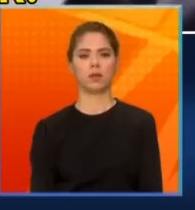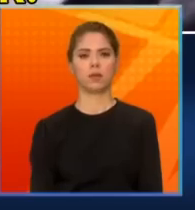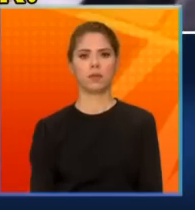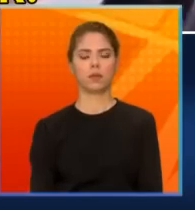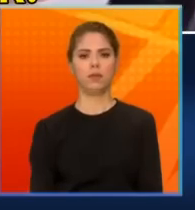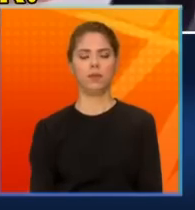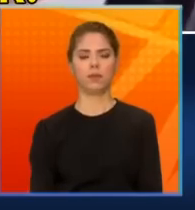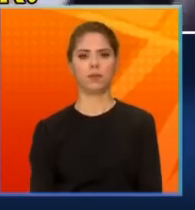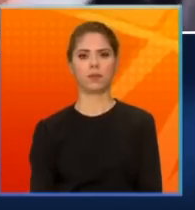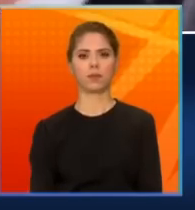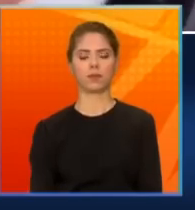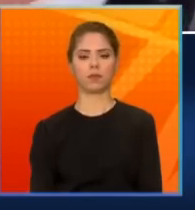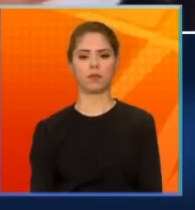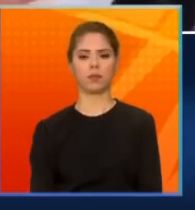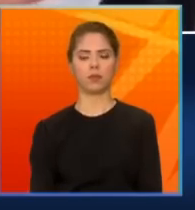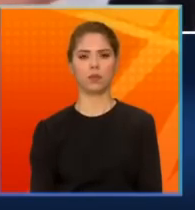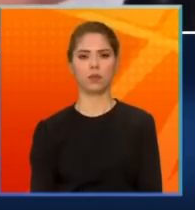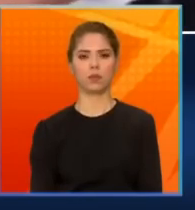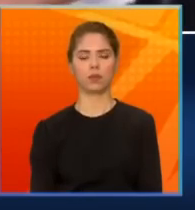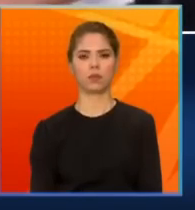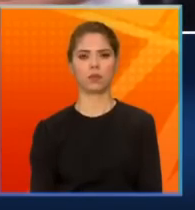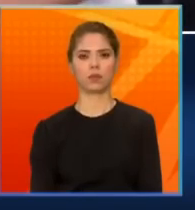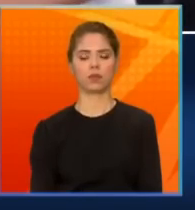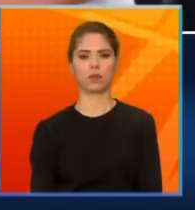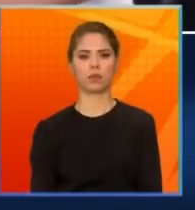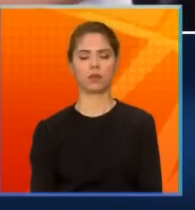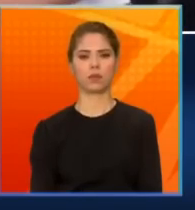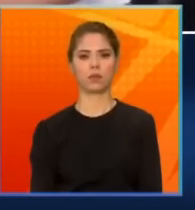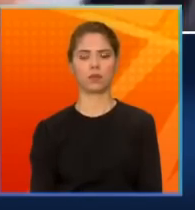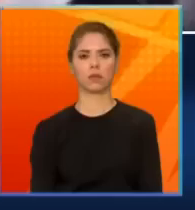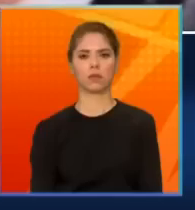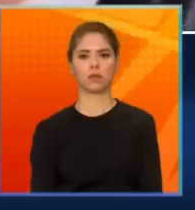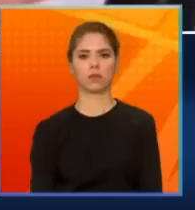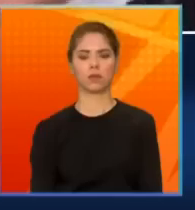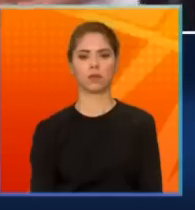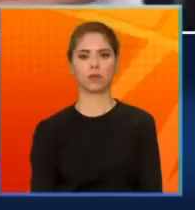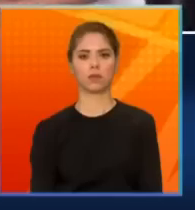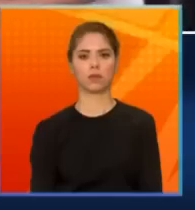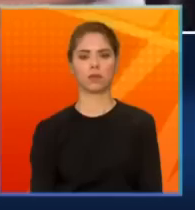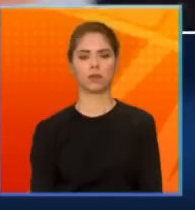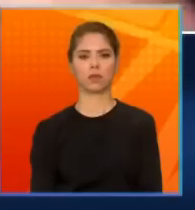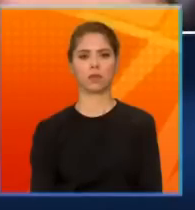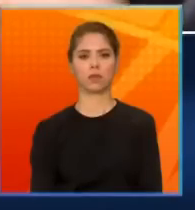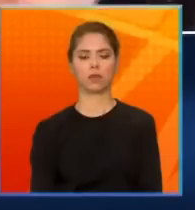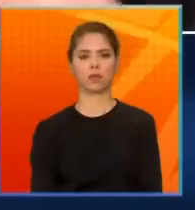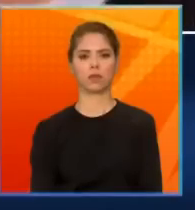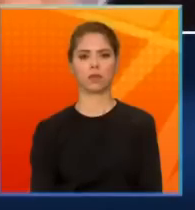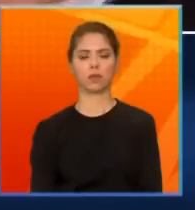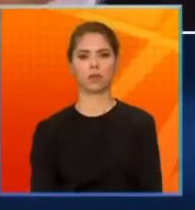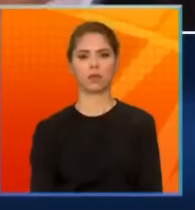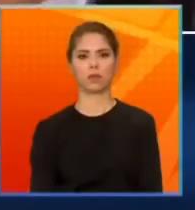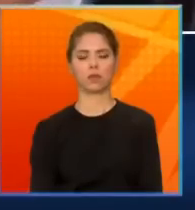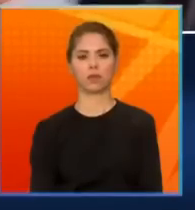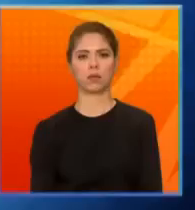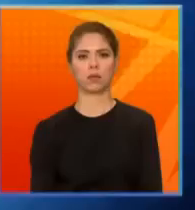corriamo siamo massimo una ventina. Ora tutti i podisti sono diventati a Delia, tutti che vogliono correre. Ma dove andate